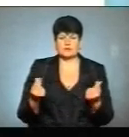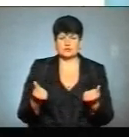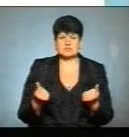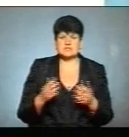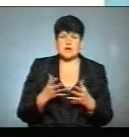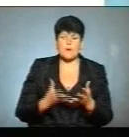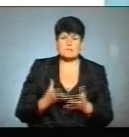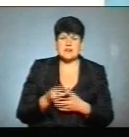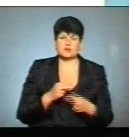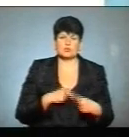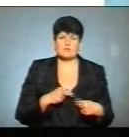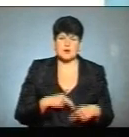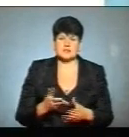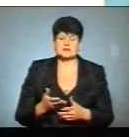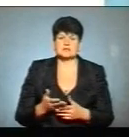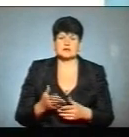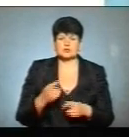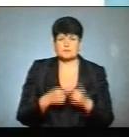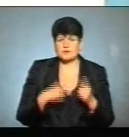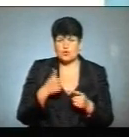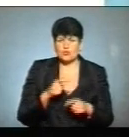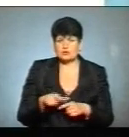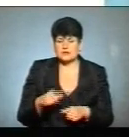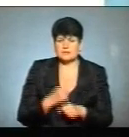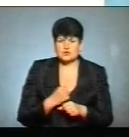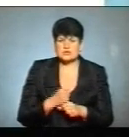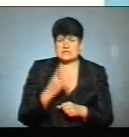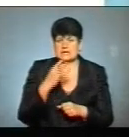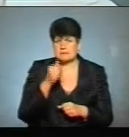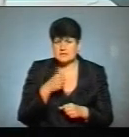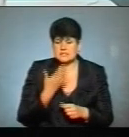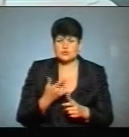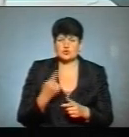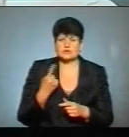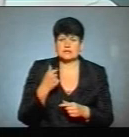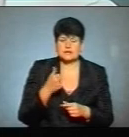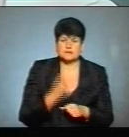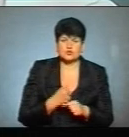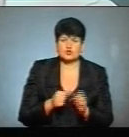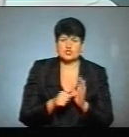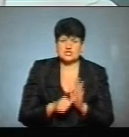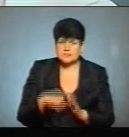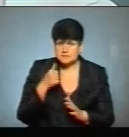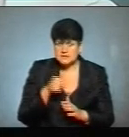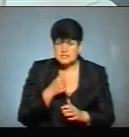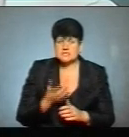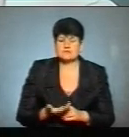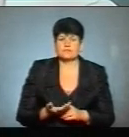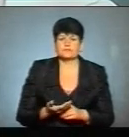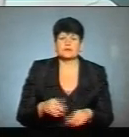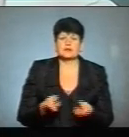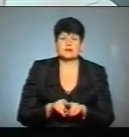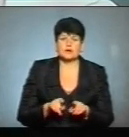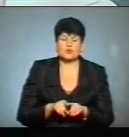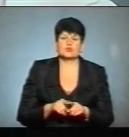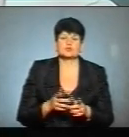оплату праці. Там, наприклад, якщо до півроку людина працює, то за 3 місяці, якщо вона рік працює, то за 6 місяців. Також